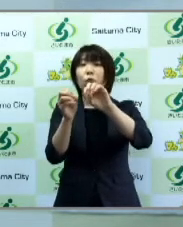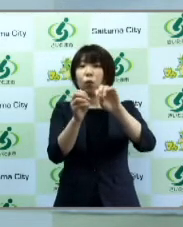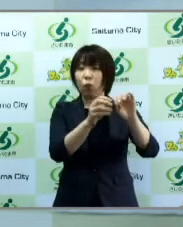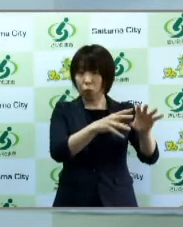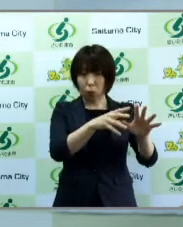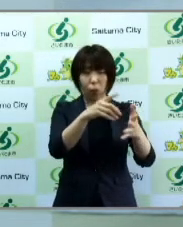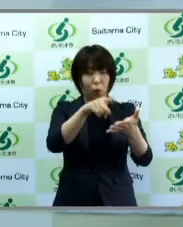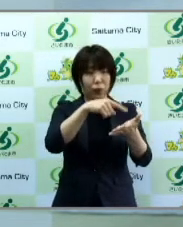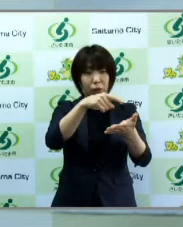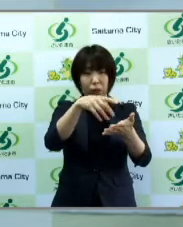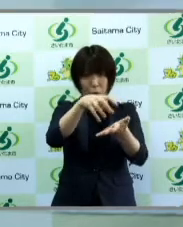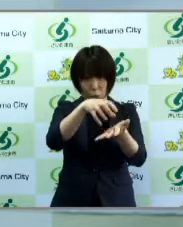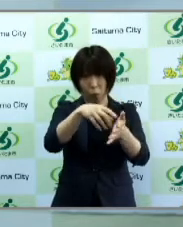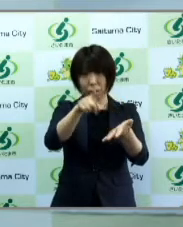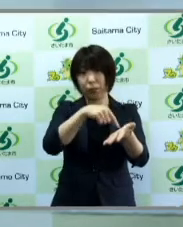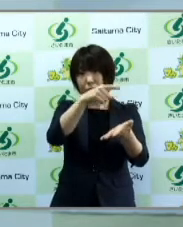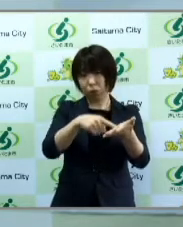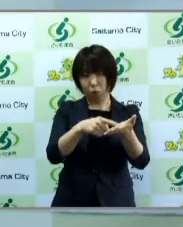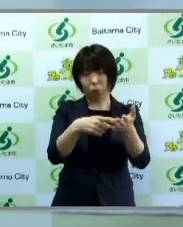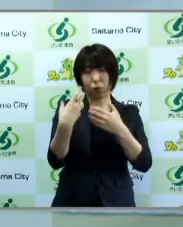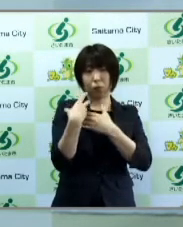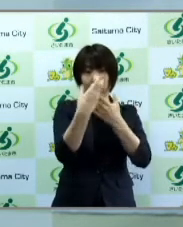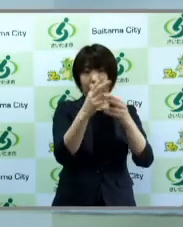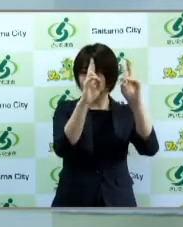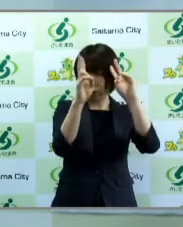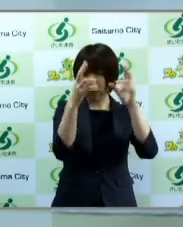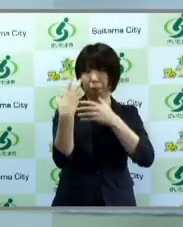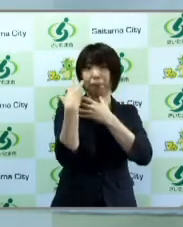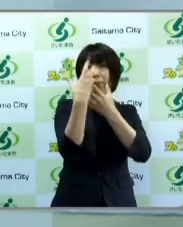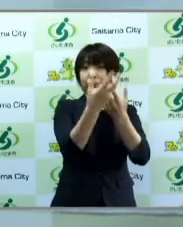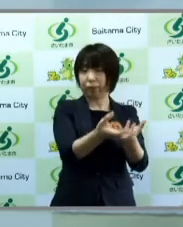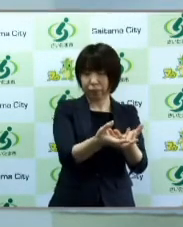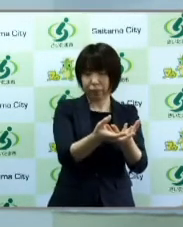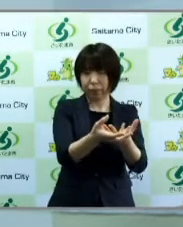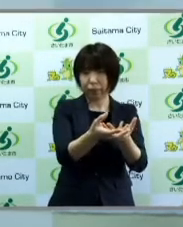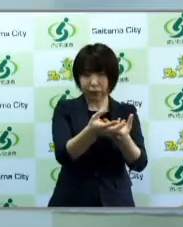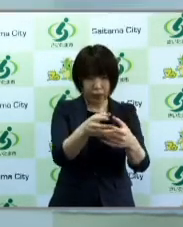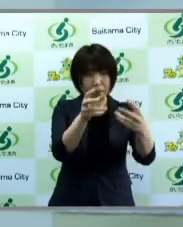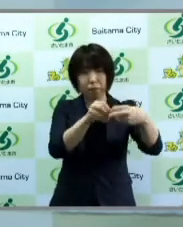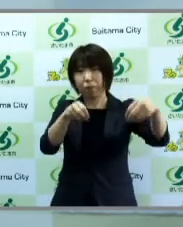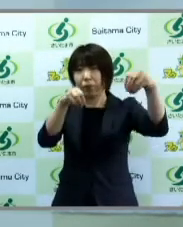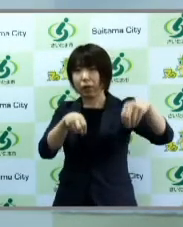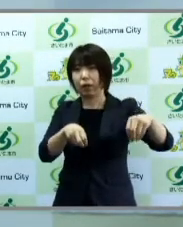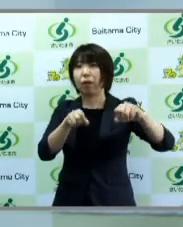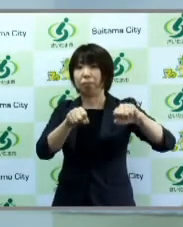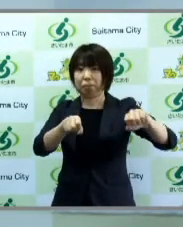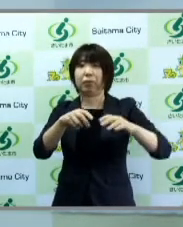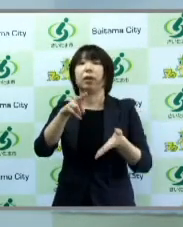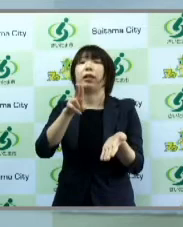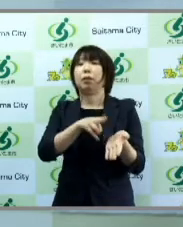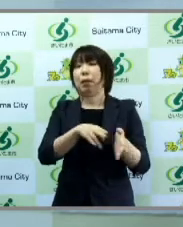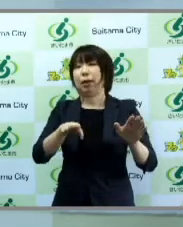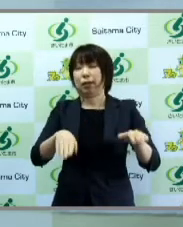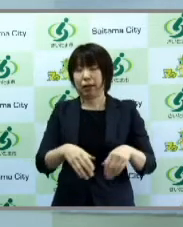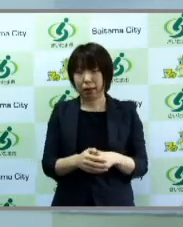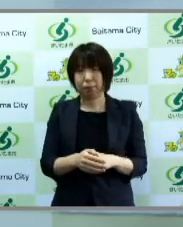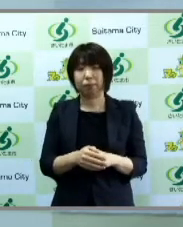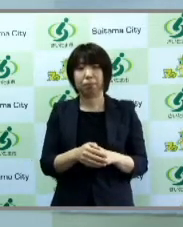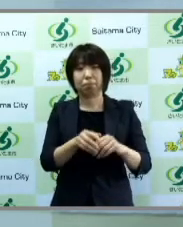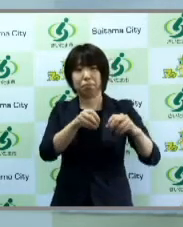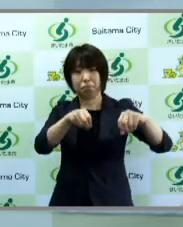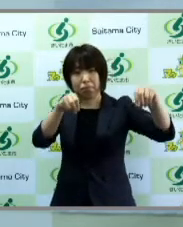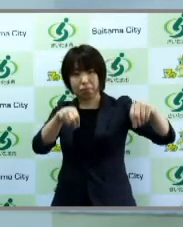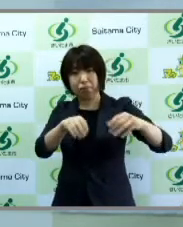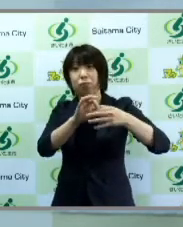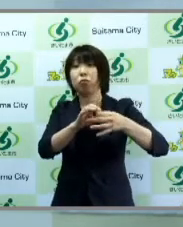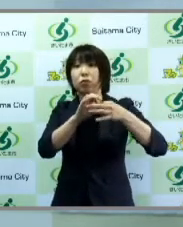と連携をし、広域的な協力体制を構築することといたしました。今回の協定締結には2つ